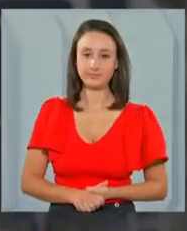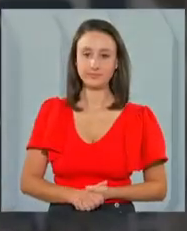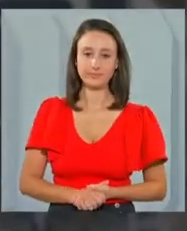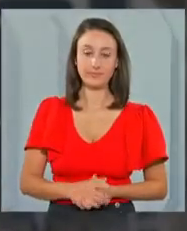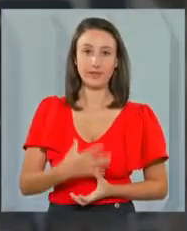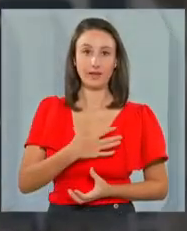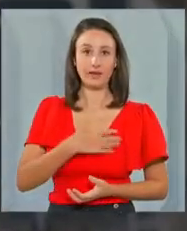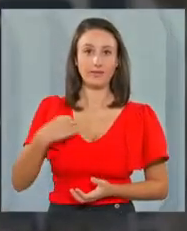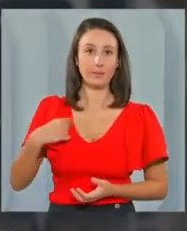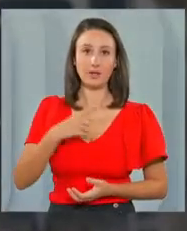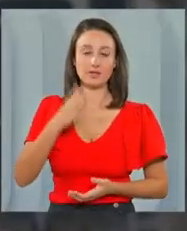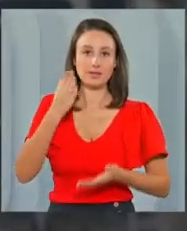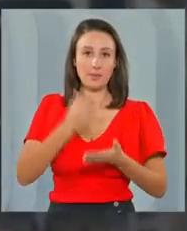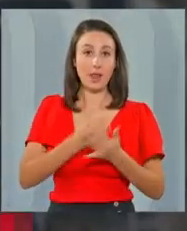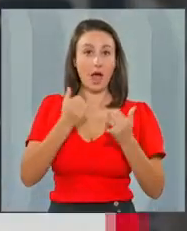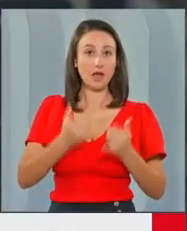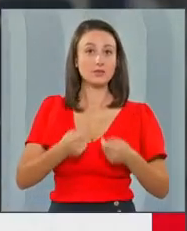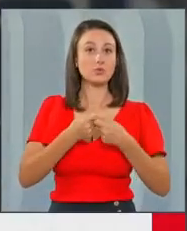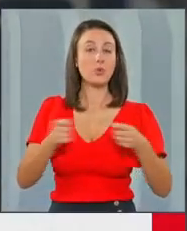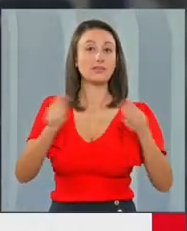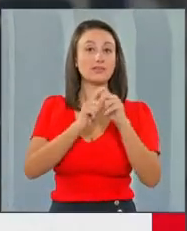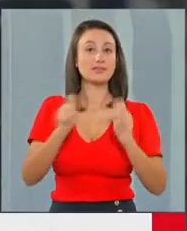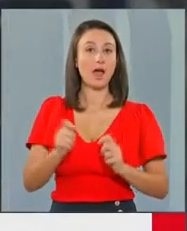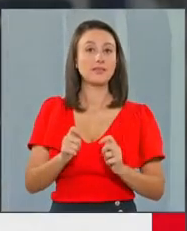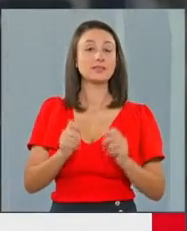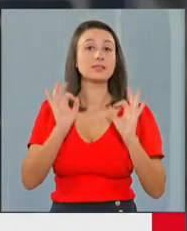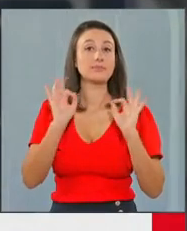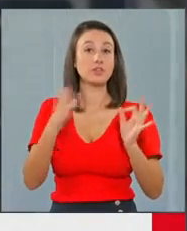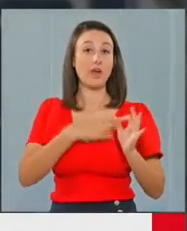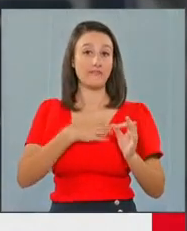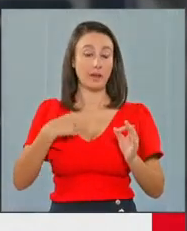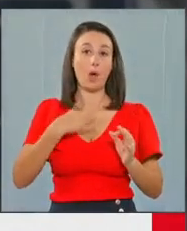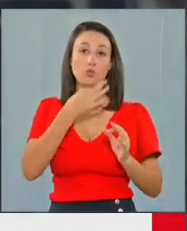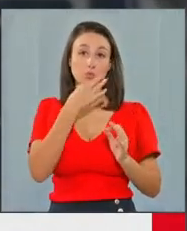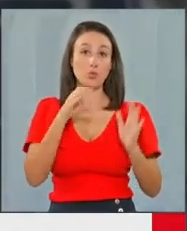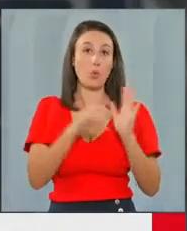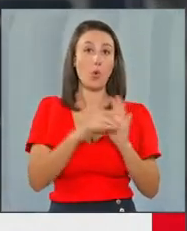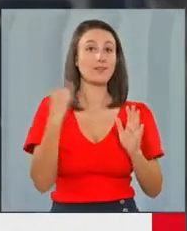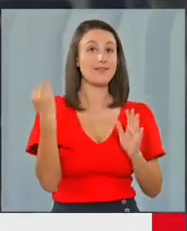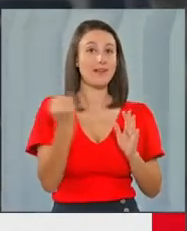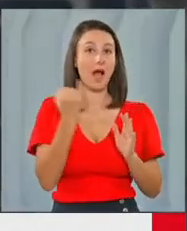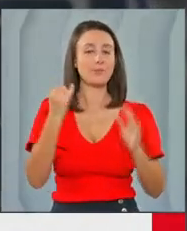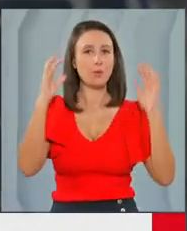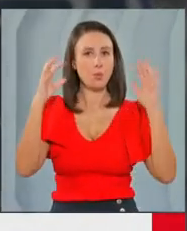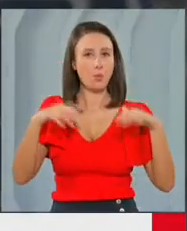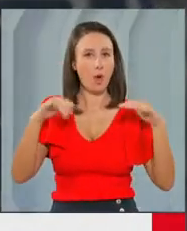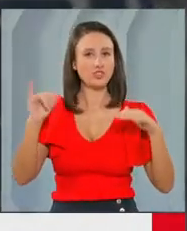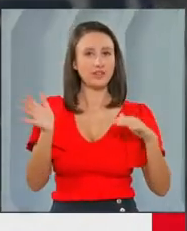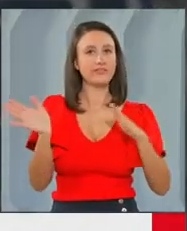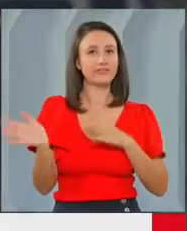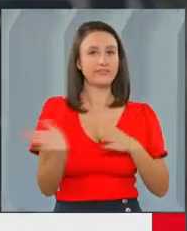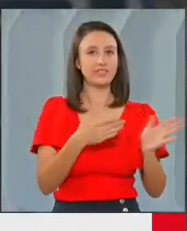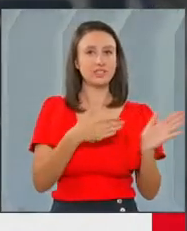Vreme instabilă astăzi în aproape toată țara. Meteorologii au emis un cod galben de furtuni și vânt puternic. De asemenea, în mai multe zone din țară